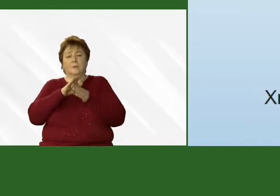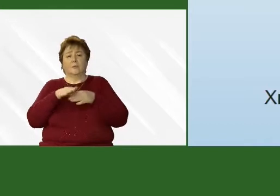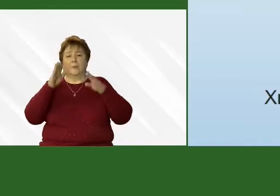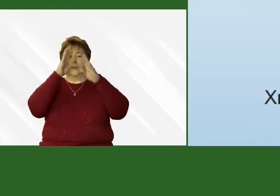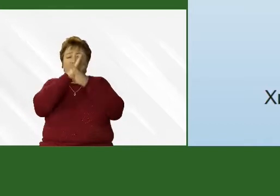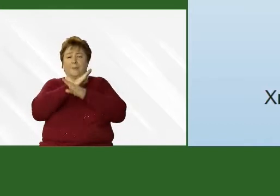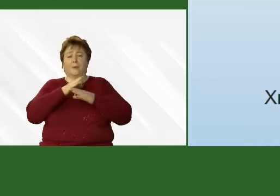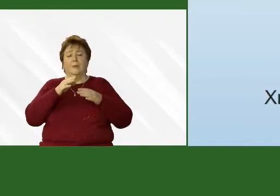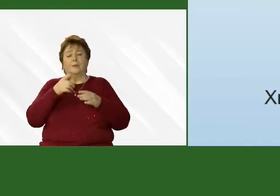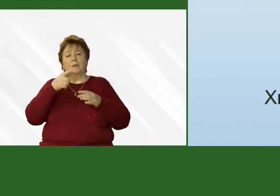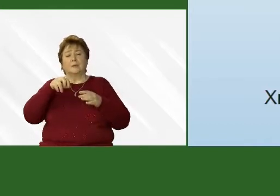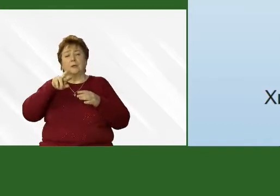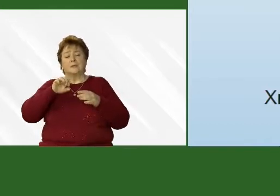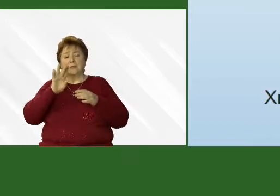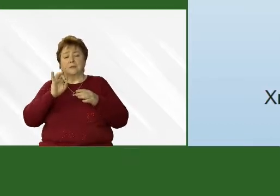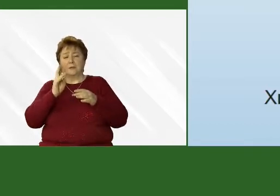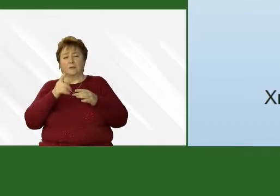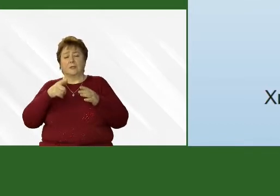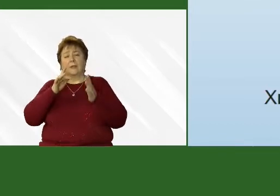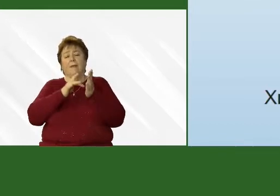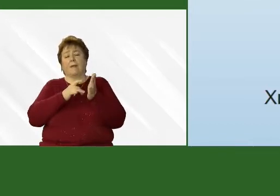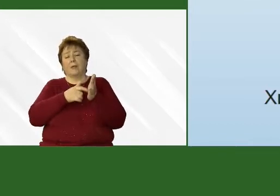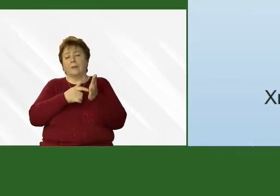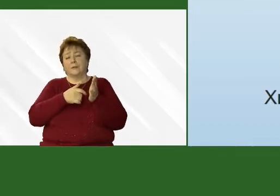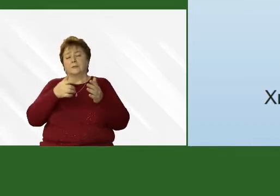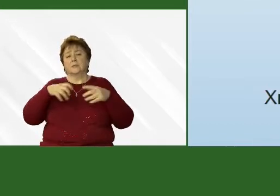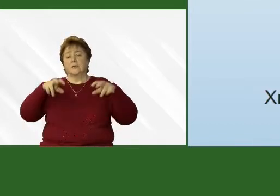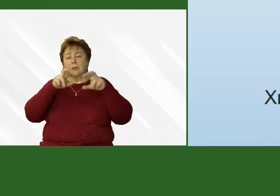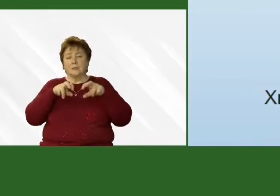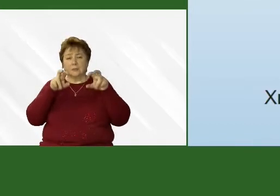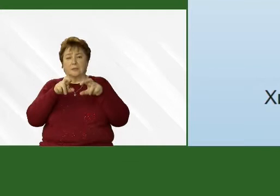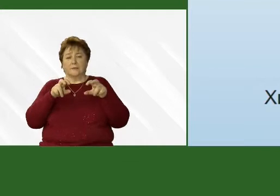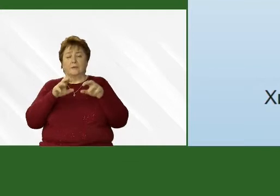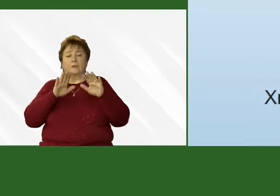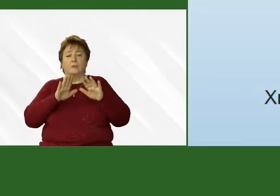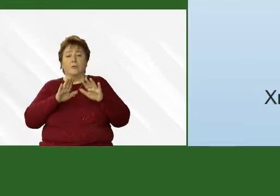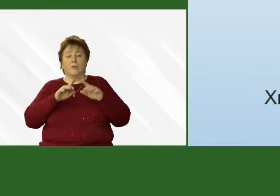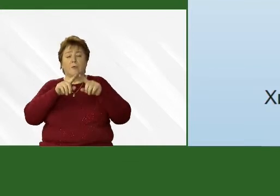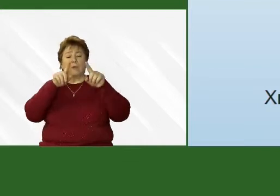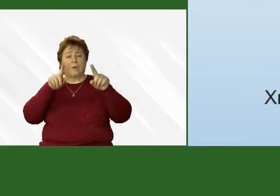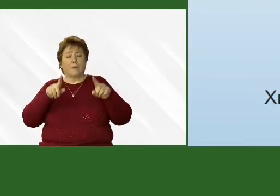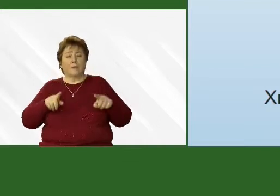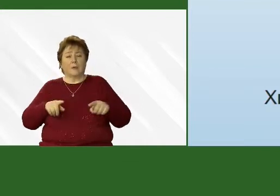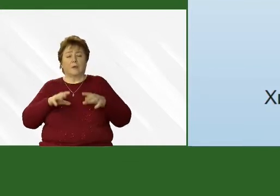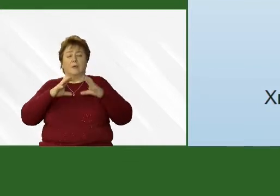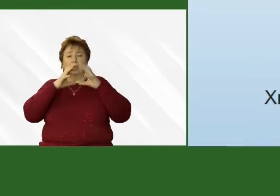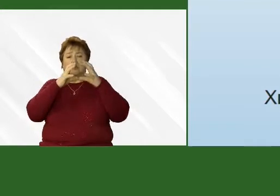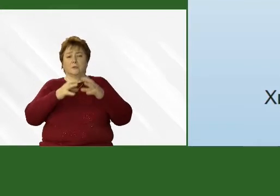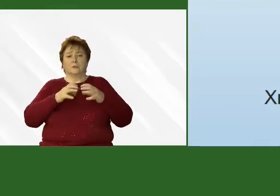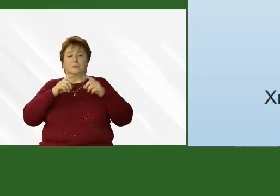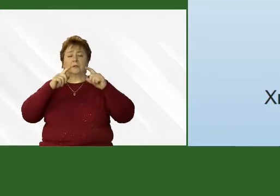метеорологические, гляциологические и геологические исследования. Только в рамках проведения